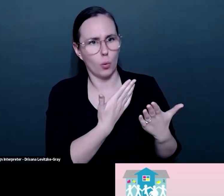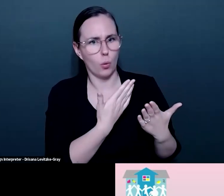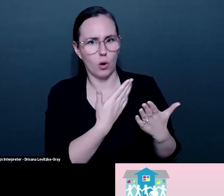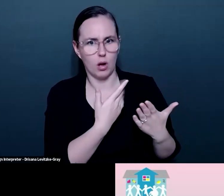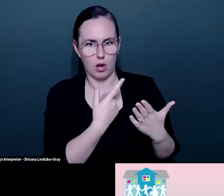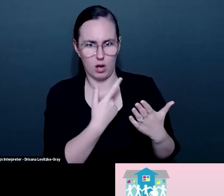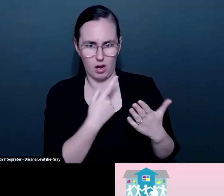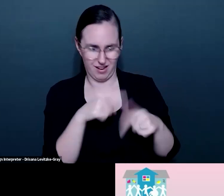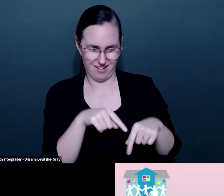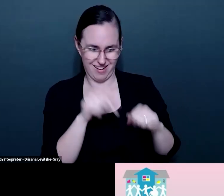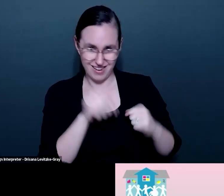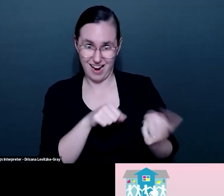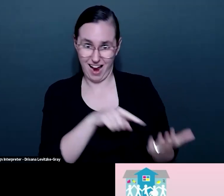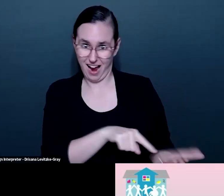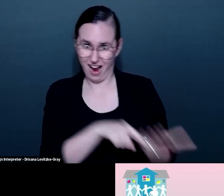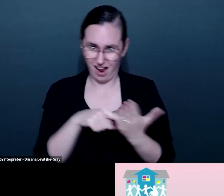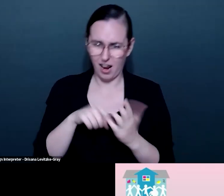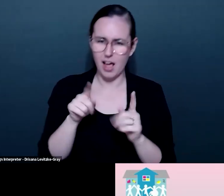beaucoup